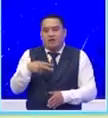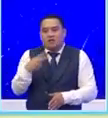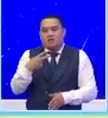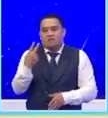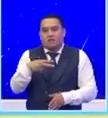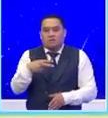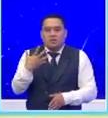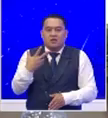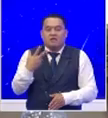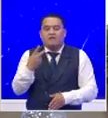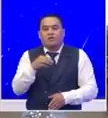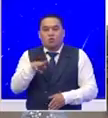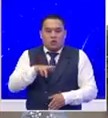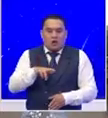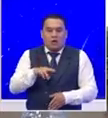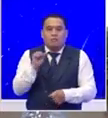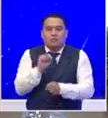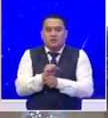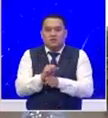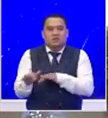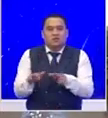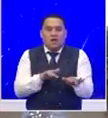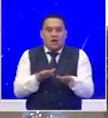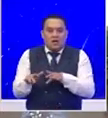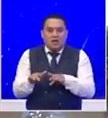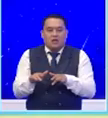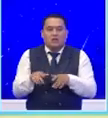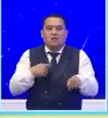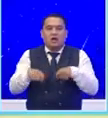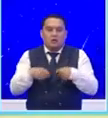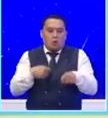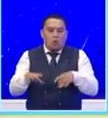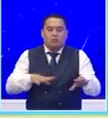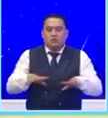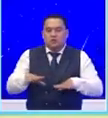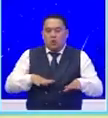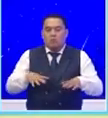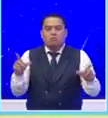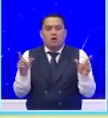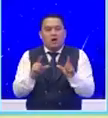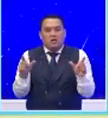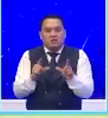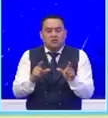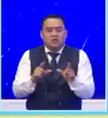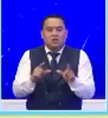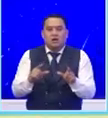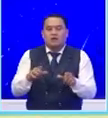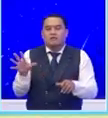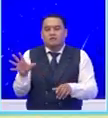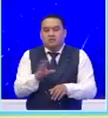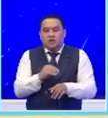20-21 июня. Приостановить деятельность ТРЦ, торговых домов, открытых продовольственных и непродовольственных рынков,